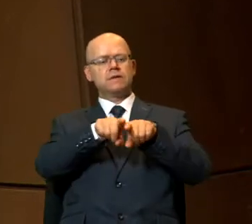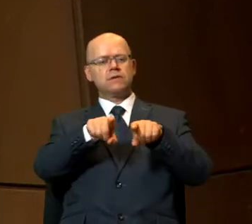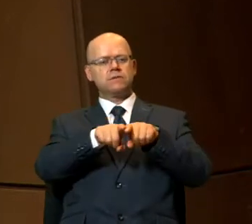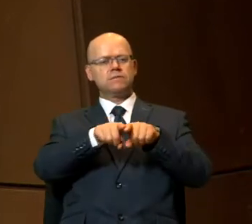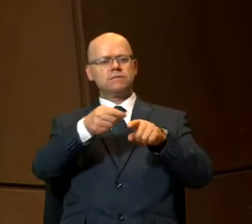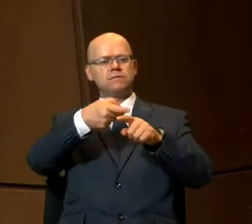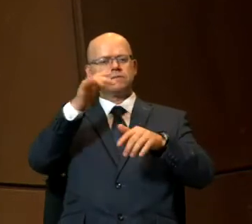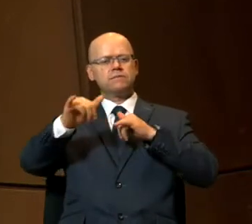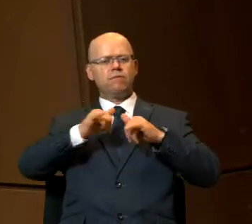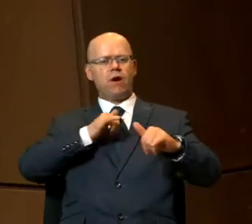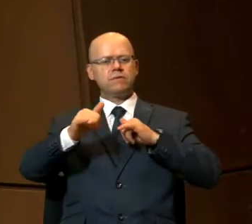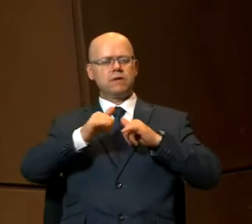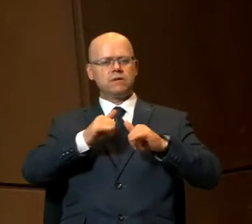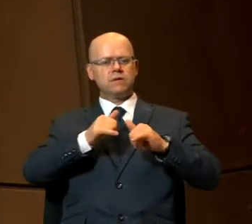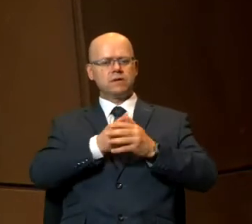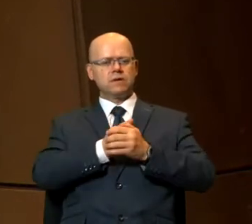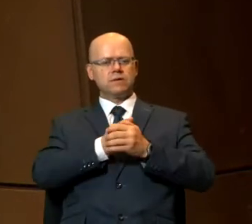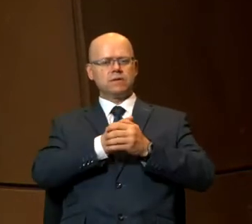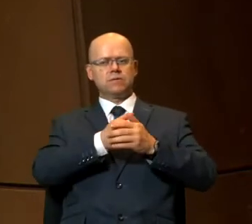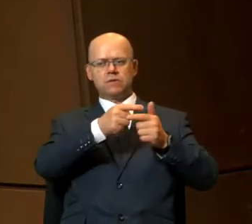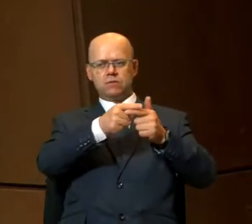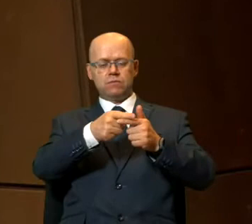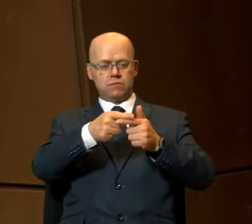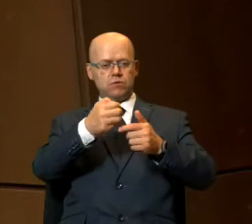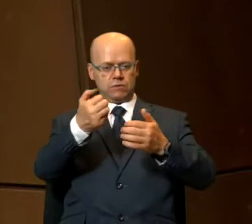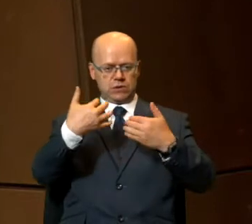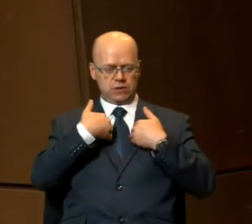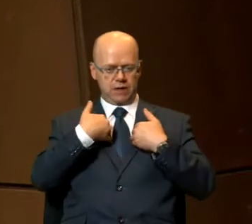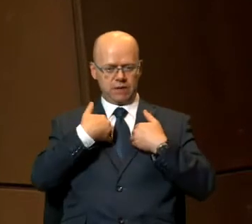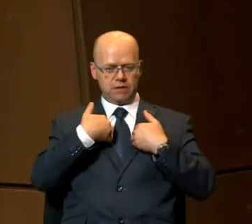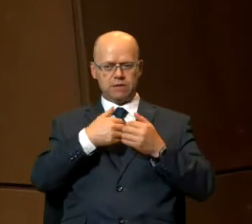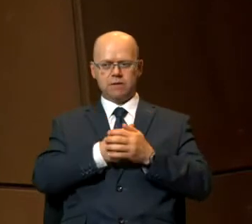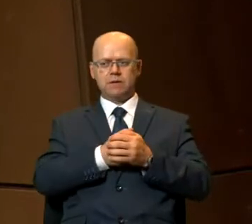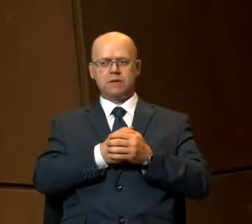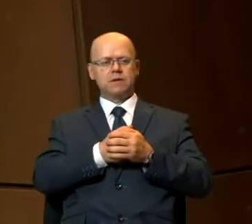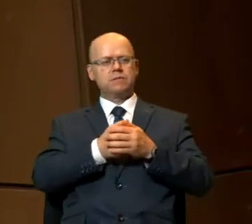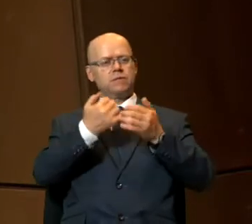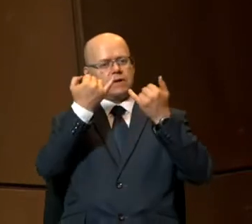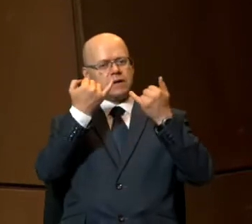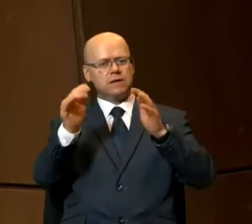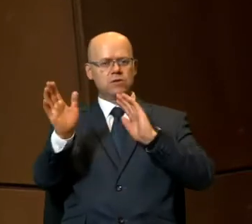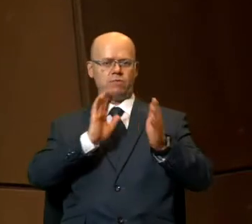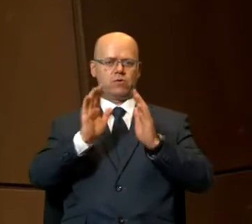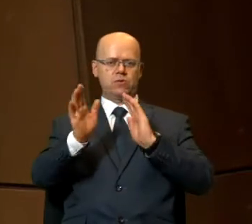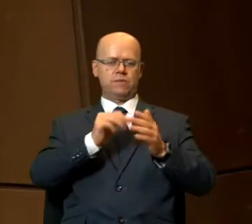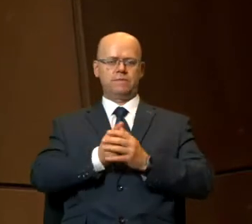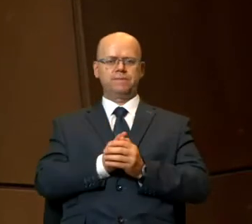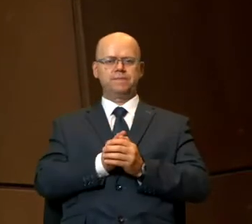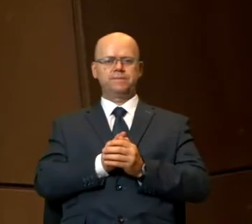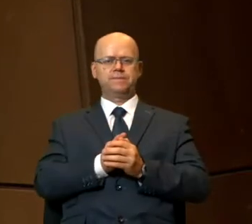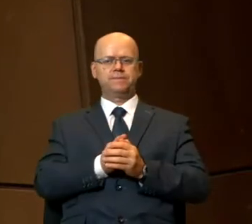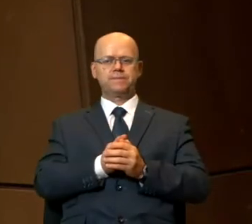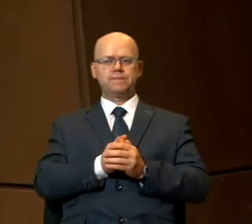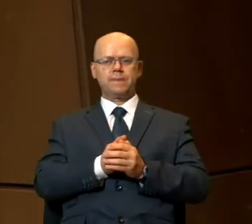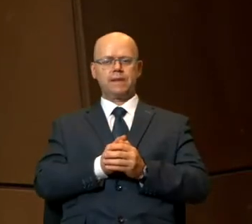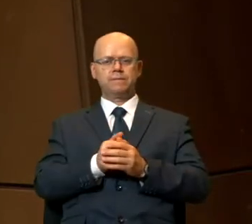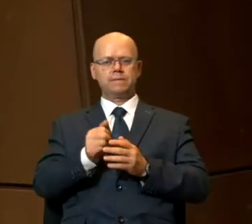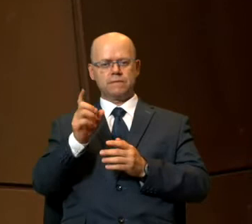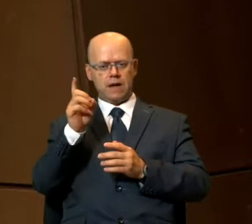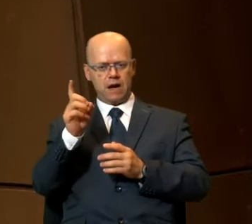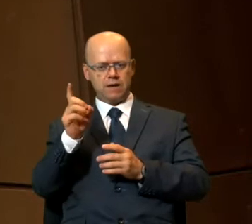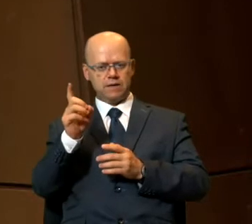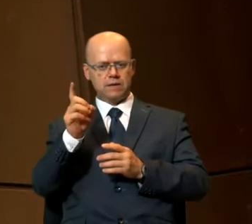niejako determinują świat i instytucje, w których się poruszamy. Albo może to też być osiągnięte na szereg innych sposobów, ale rdzeniem polityki